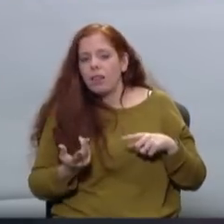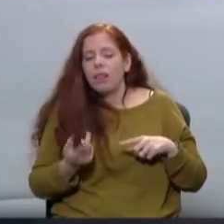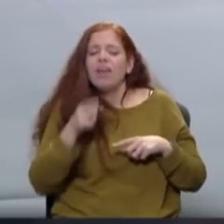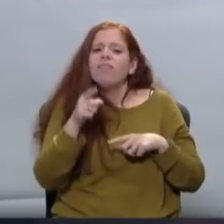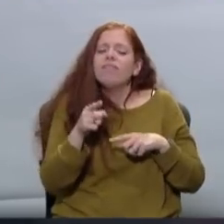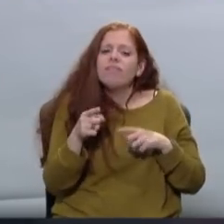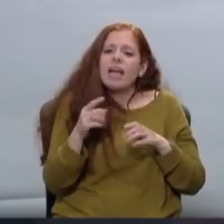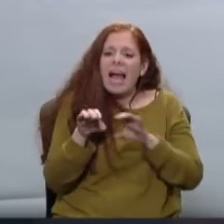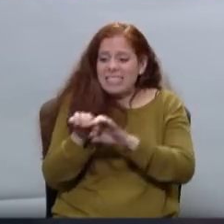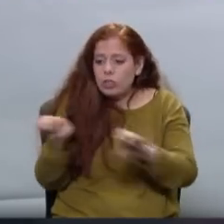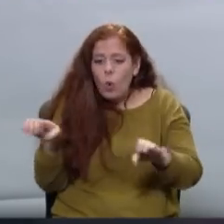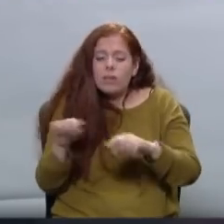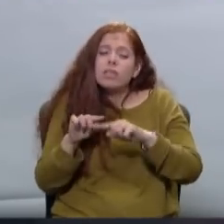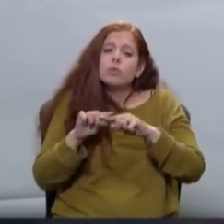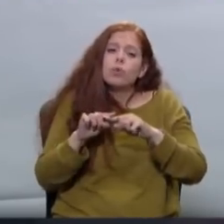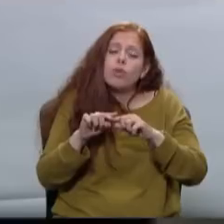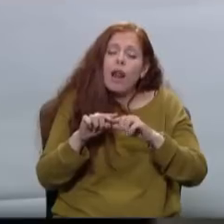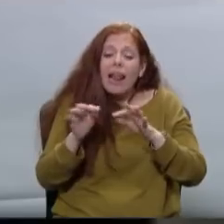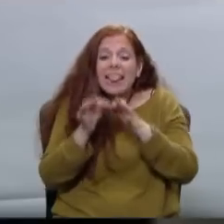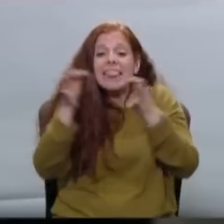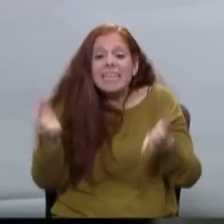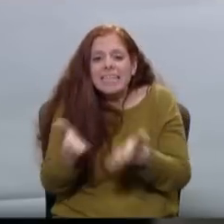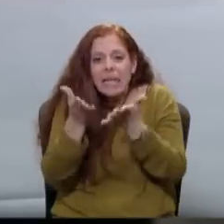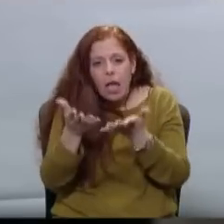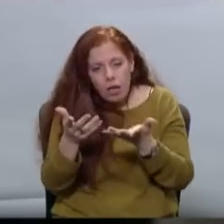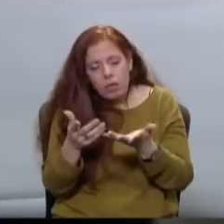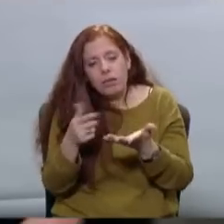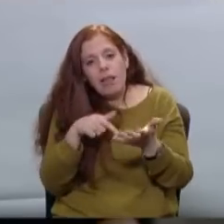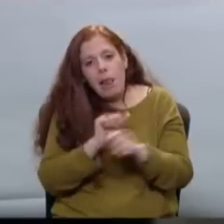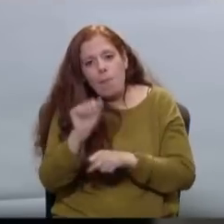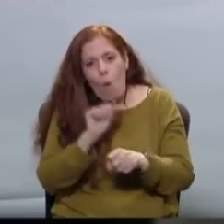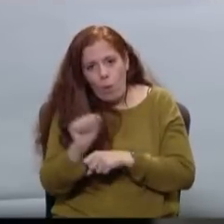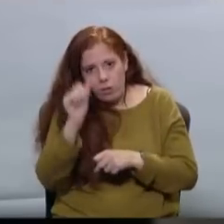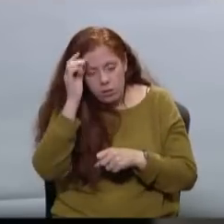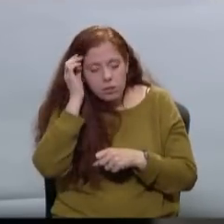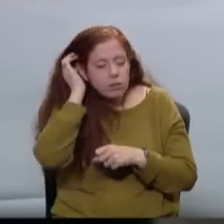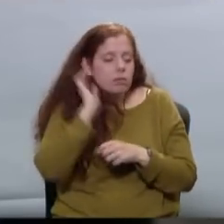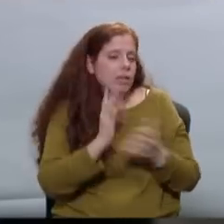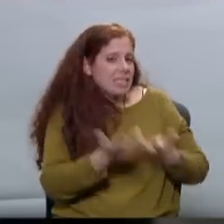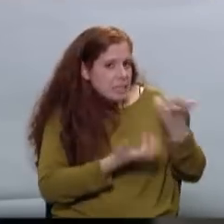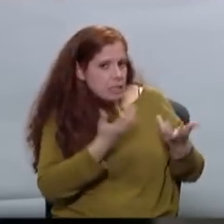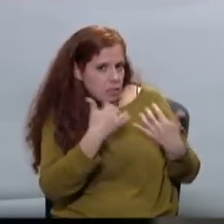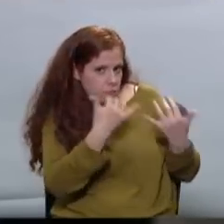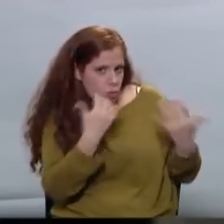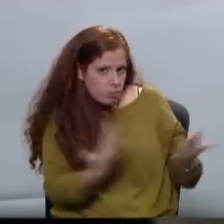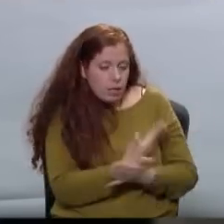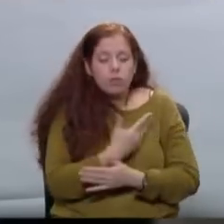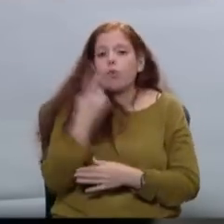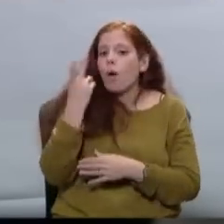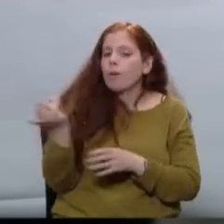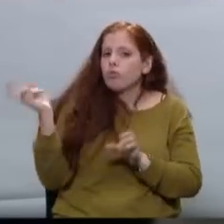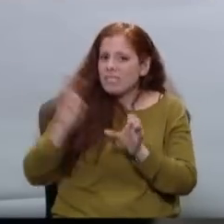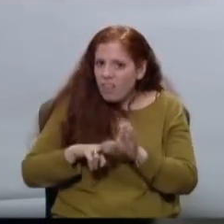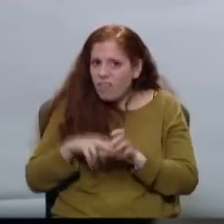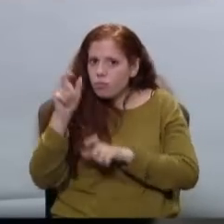של טריגר, כן, yeah. מבחינת אותם ילידים, כדי למחות. שהציף את העניין הזה מחדש. ואנחנו רואים גם שמצטרפים אליהם